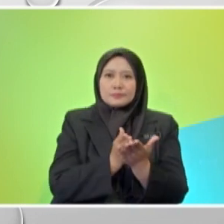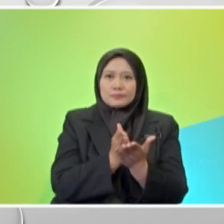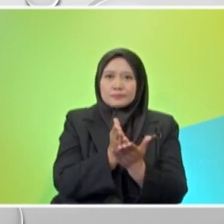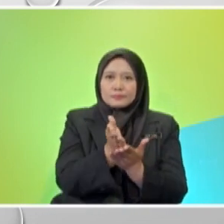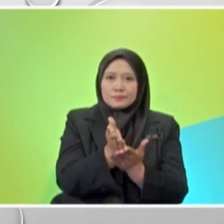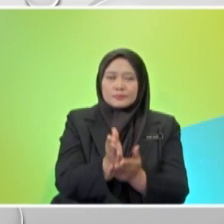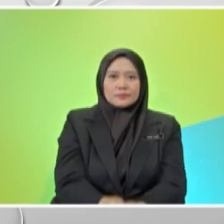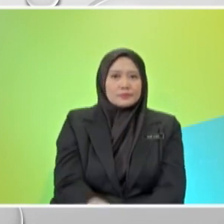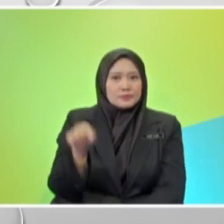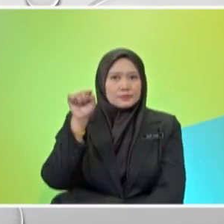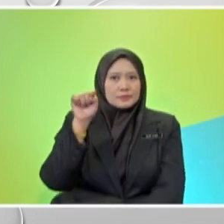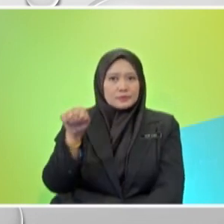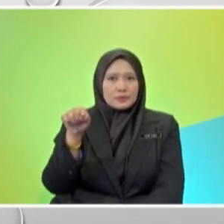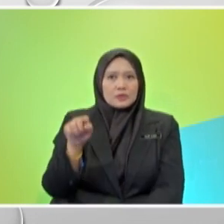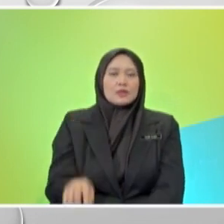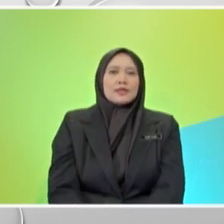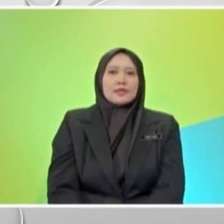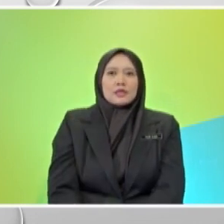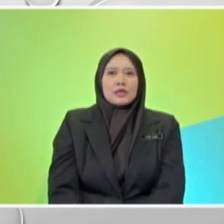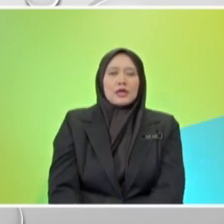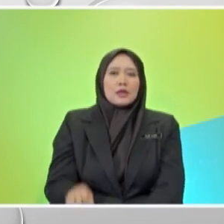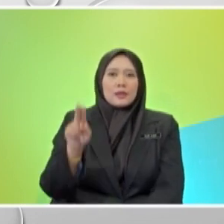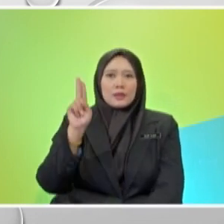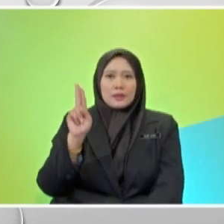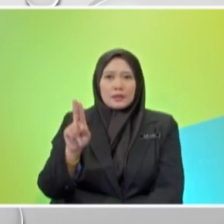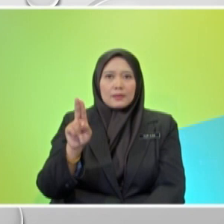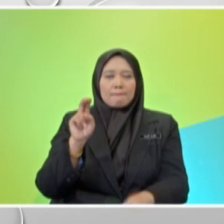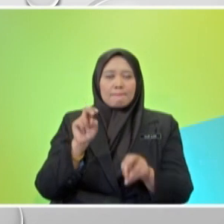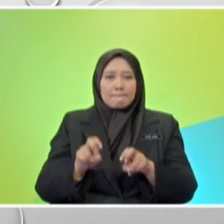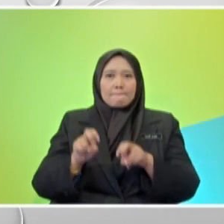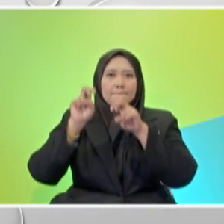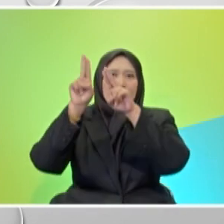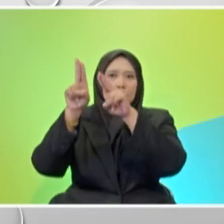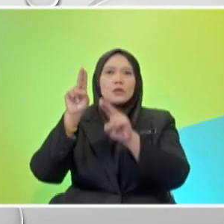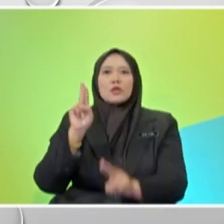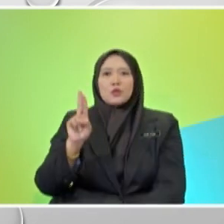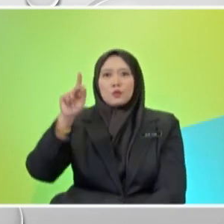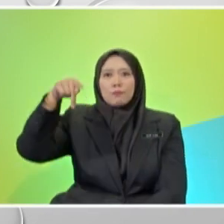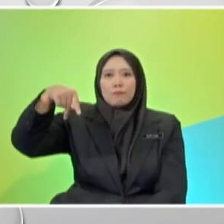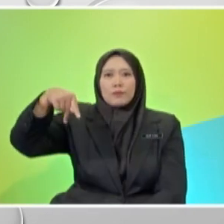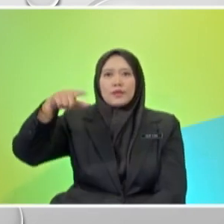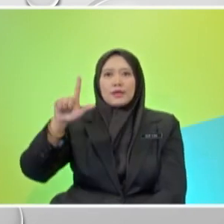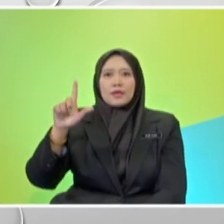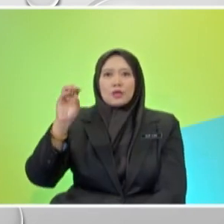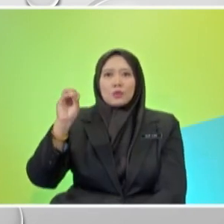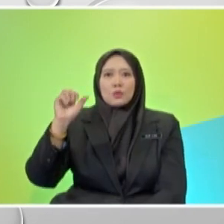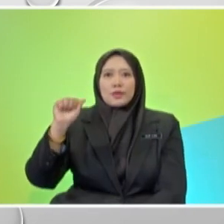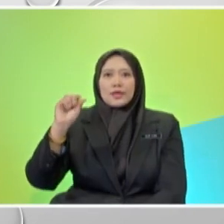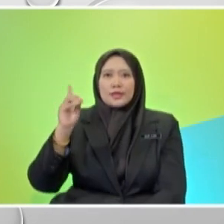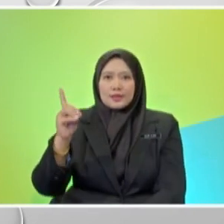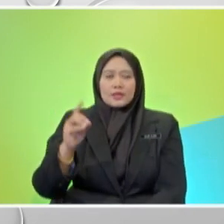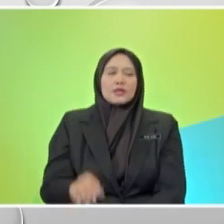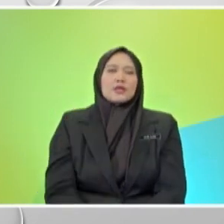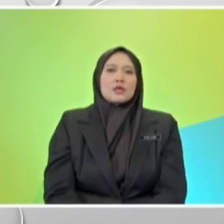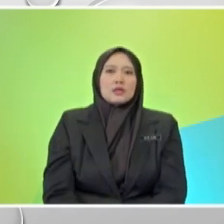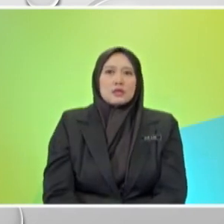upload. So kalau Ifan tengok dekat M-Block ni sebenarnya dia mempunyai pelbagai fitur lah. Betul, banyak seperti cikgu.